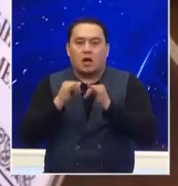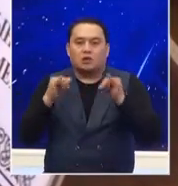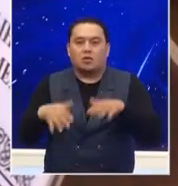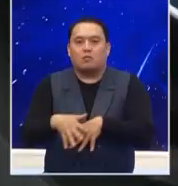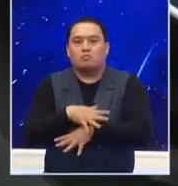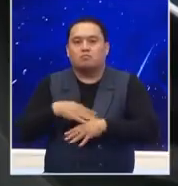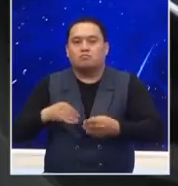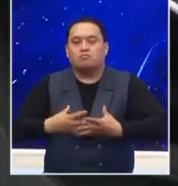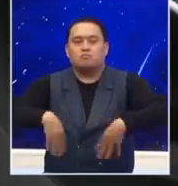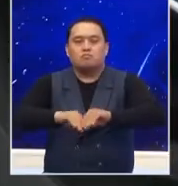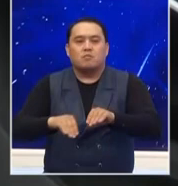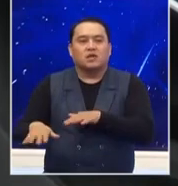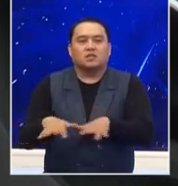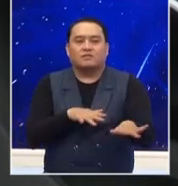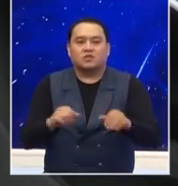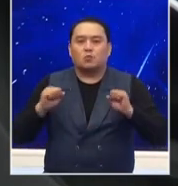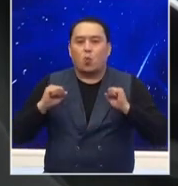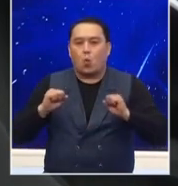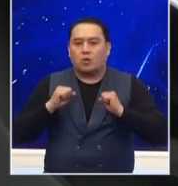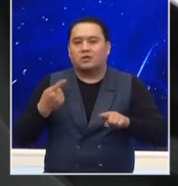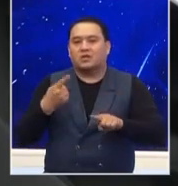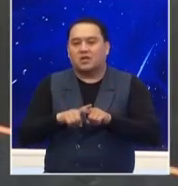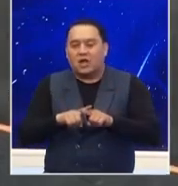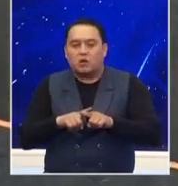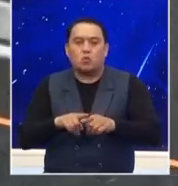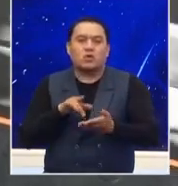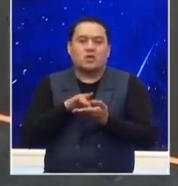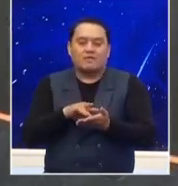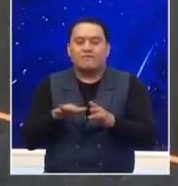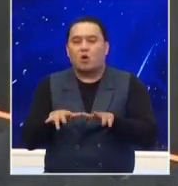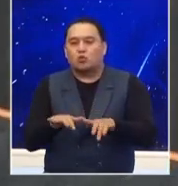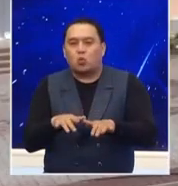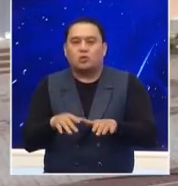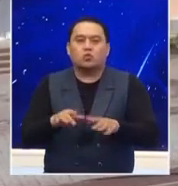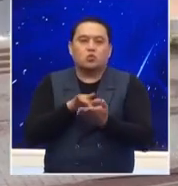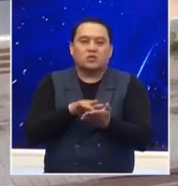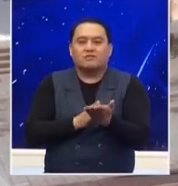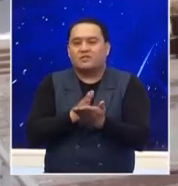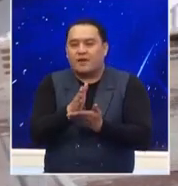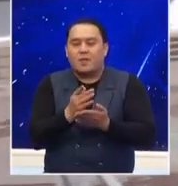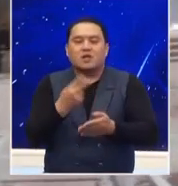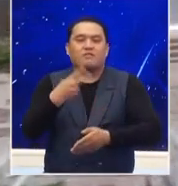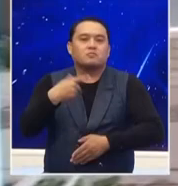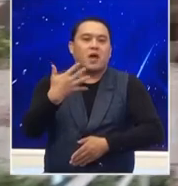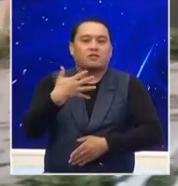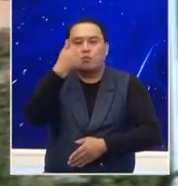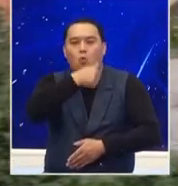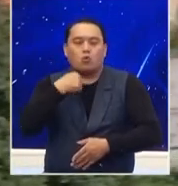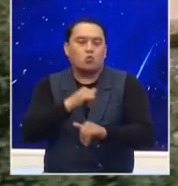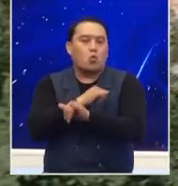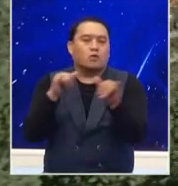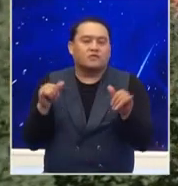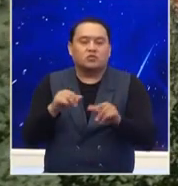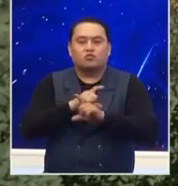массового спорта. В приоритете также IT-технологии и туристическая сфера. К 2025 году увеличится и